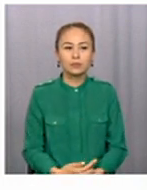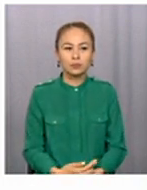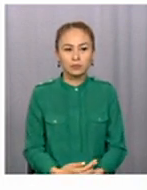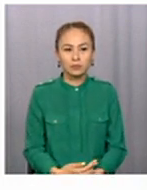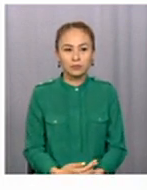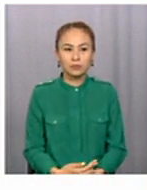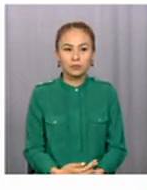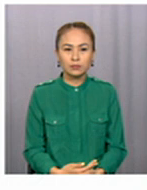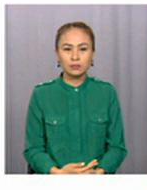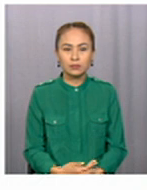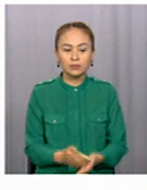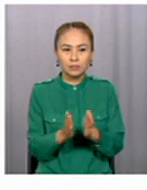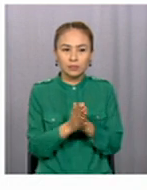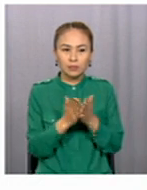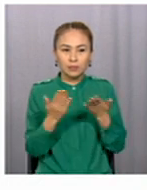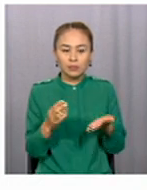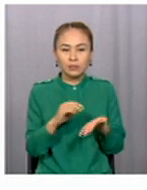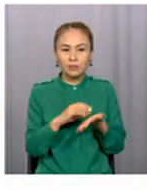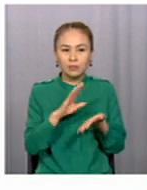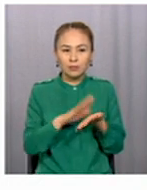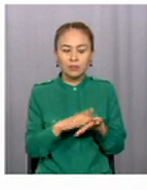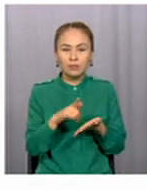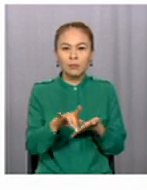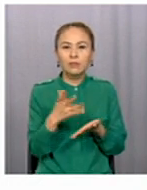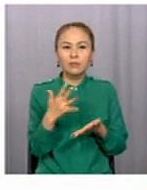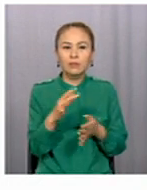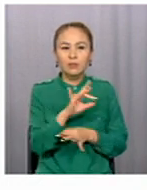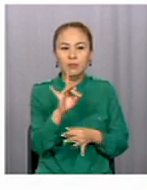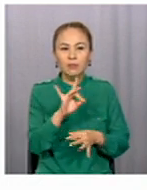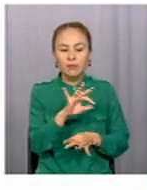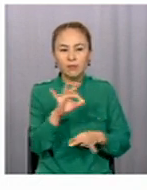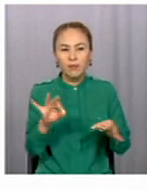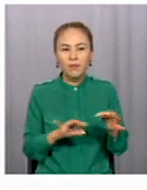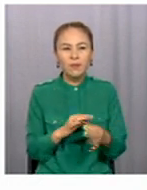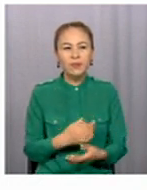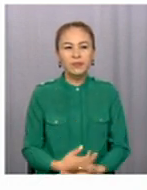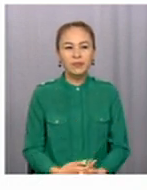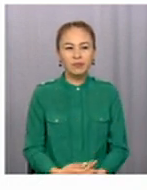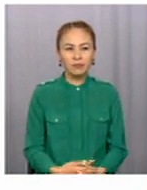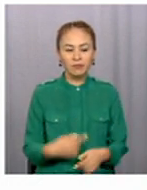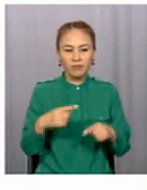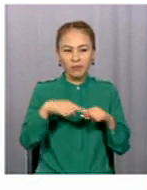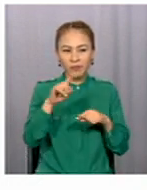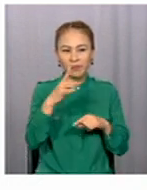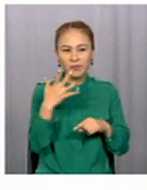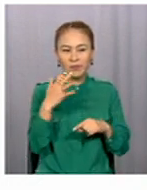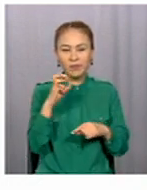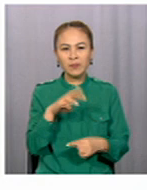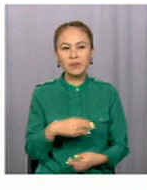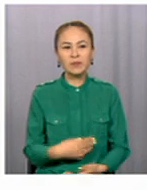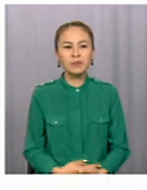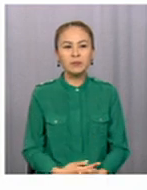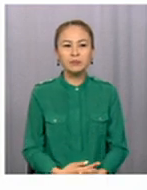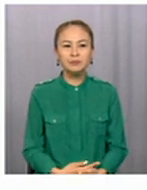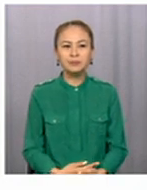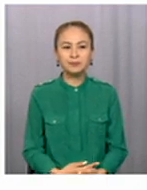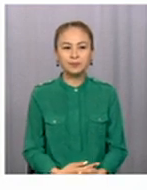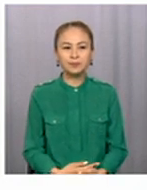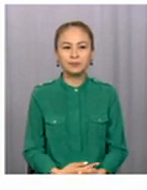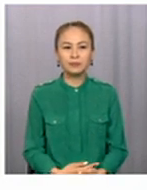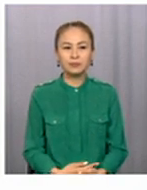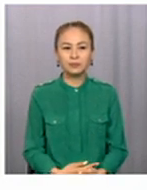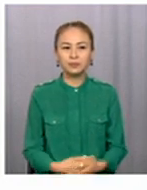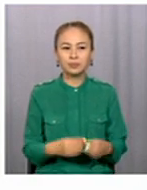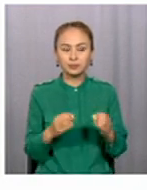Олай болса, күнделіктің ұзындығын өлшейік. Күнделіктің ұзындығы неше сантиметрге тең? Дұрыс